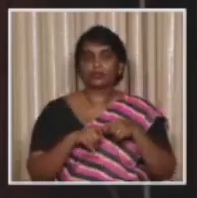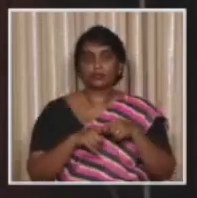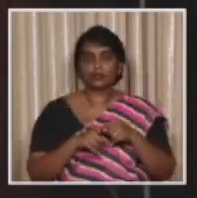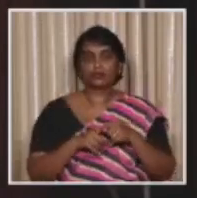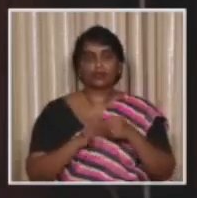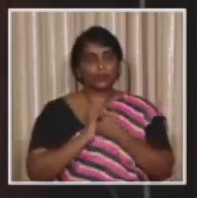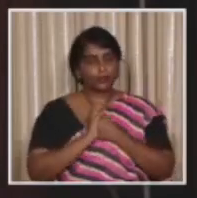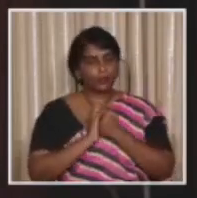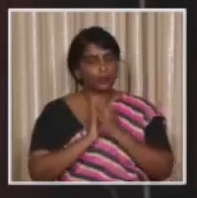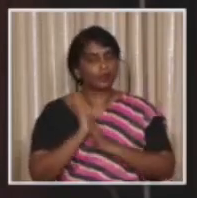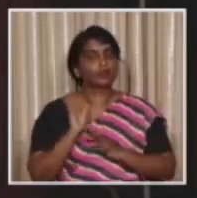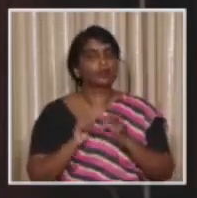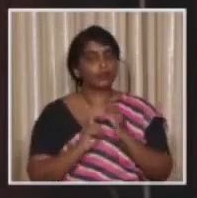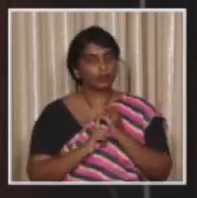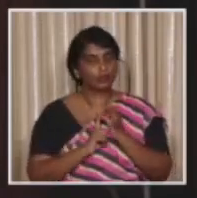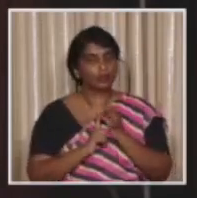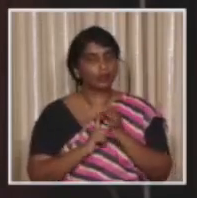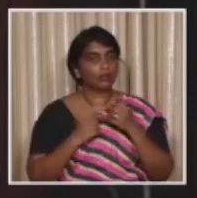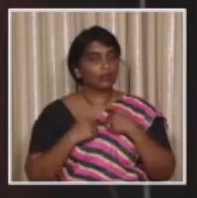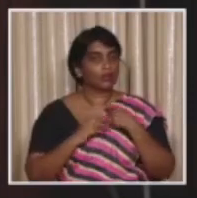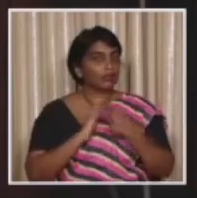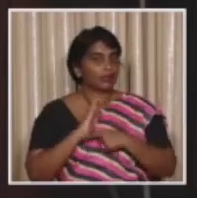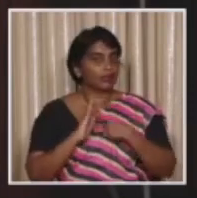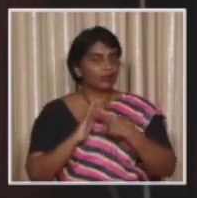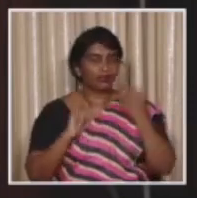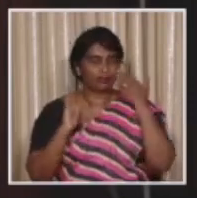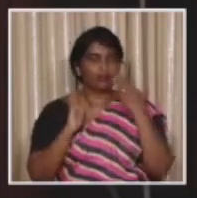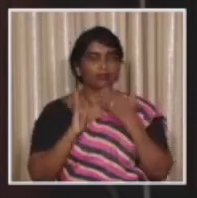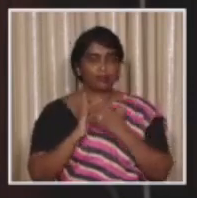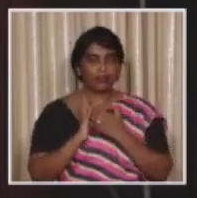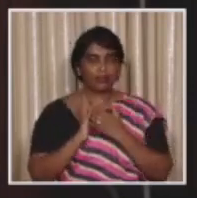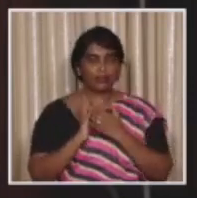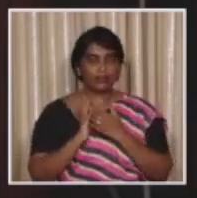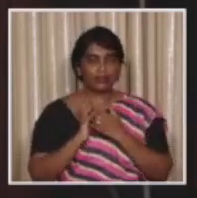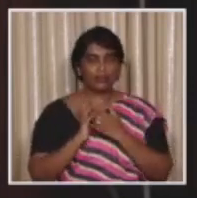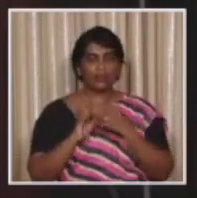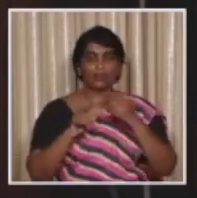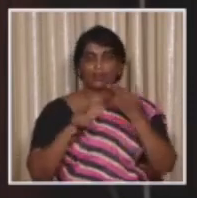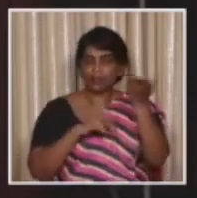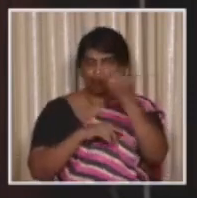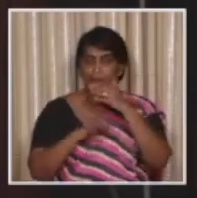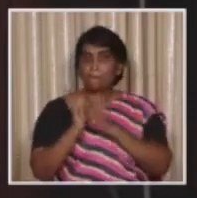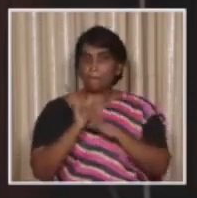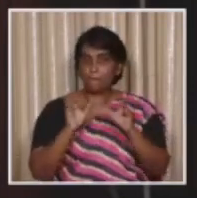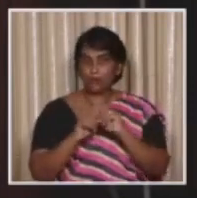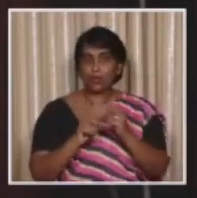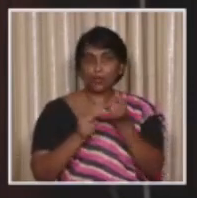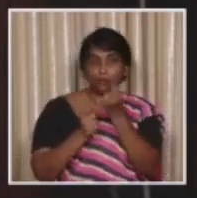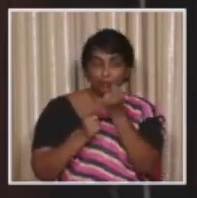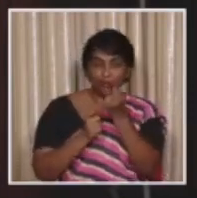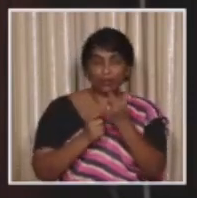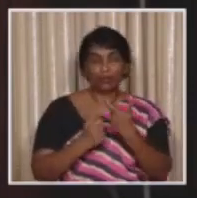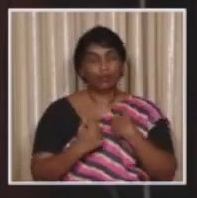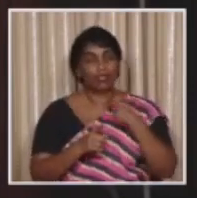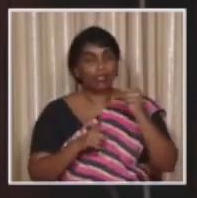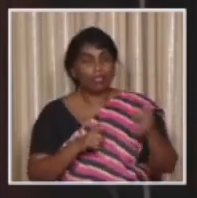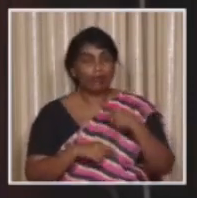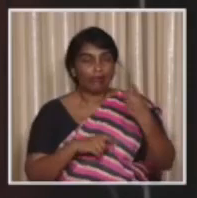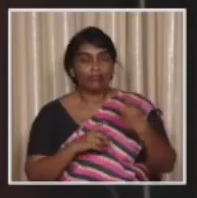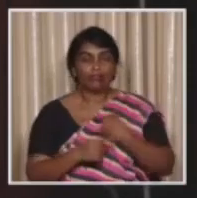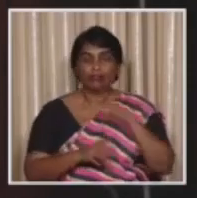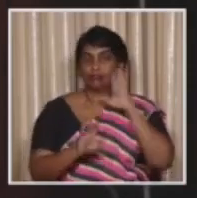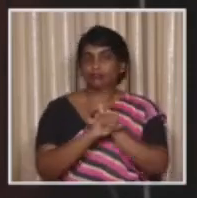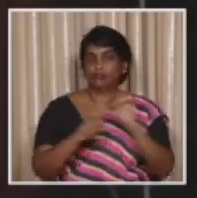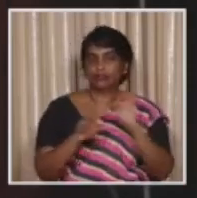තල මුරාසන රජ මන්ත්‍රීමේ දැන් අපේ රටේ සිදුවීමක් තියෙනවා පාදවේදු හිතවතුන් ඉන්නවා මොකක් හරි සිදුවීමක් වුණාම තලු මර බර දවස් දෙකක් හස